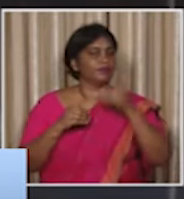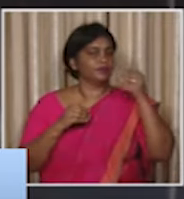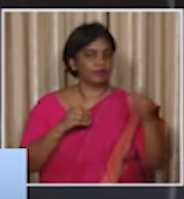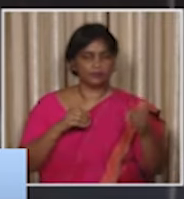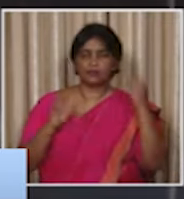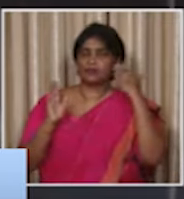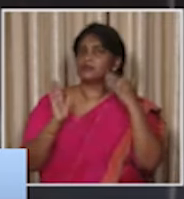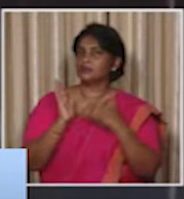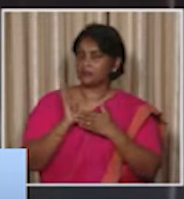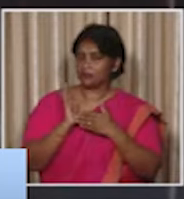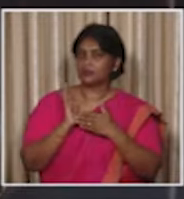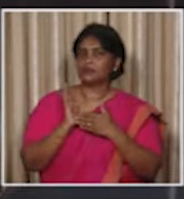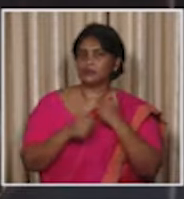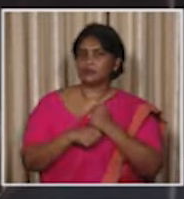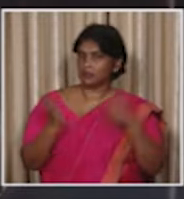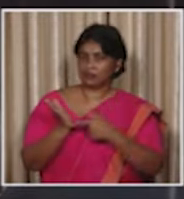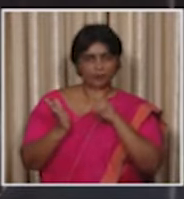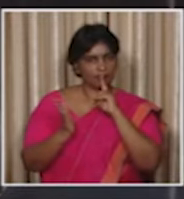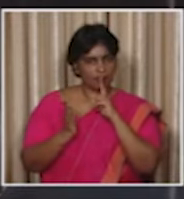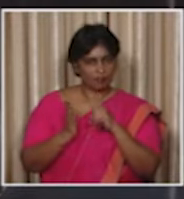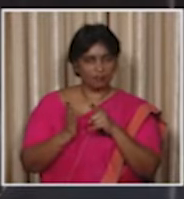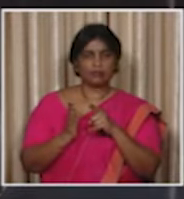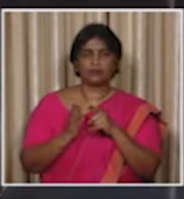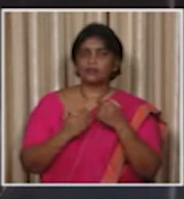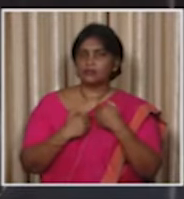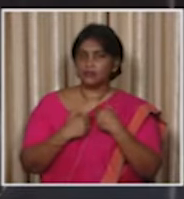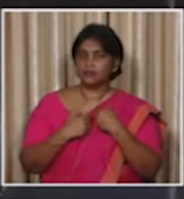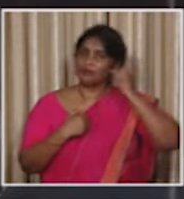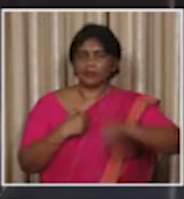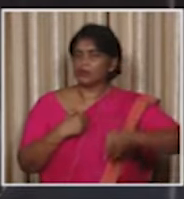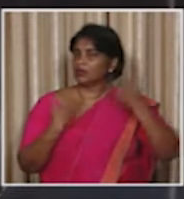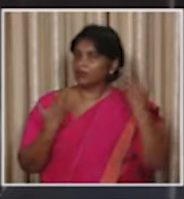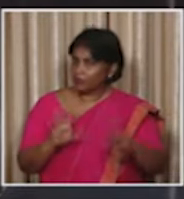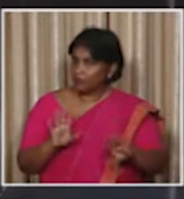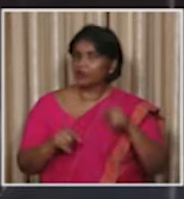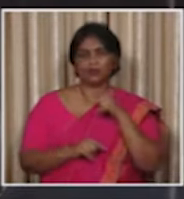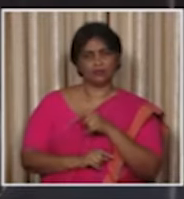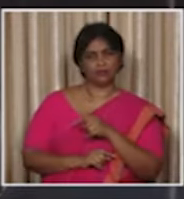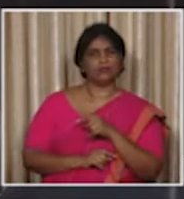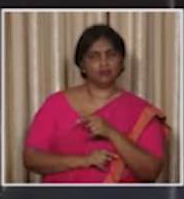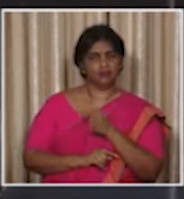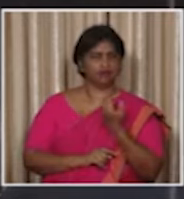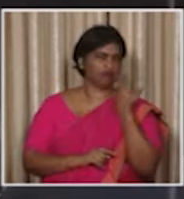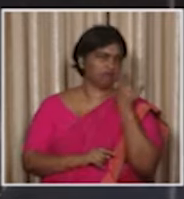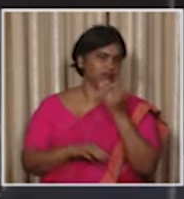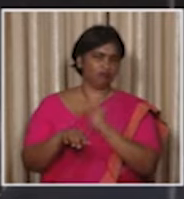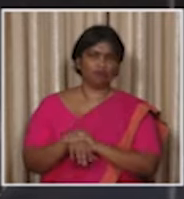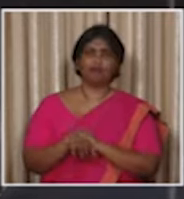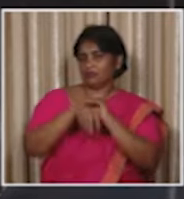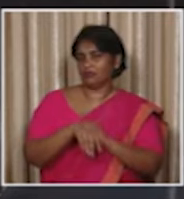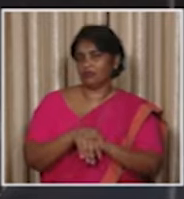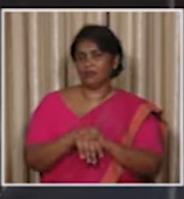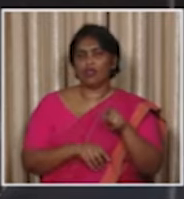එකක් සම්බන්ධයෙන් තමයි මේ ගැසට් එක තියෙන්නේ. ඒක අපි සම්මත කරා. හැබැයි එතනදී අපිට අනාවරණය වුණා බොහෝ